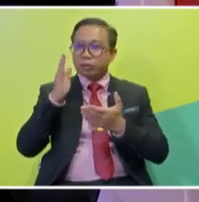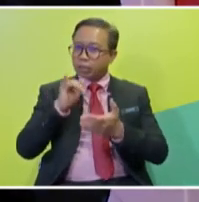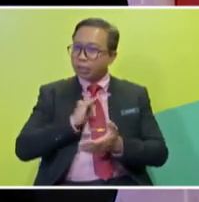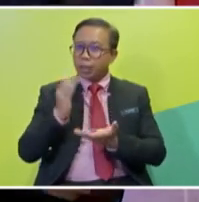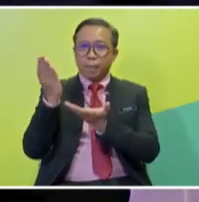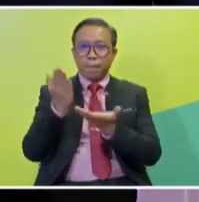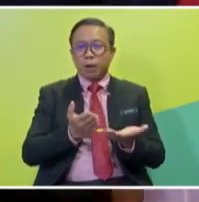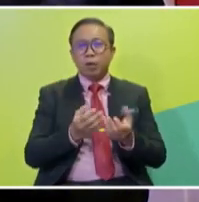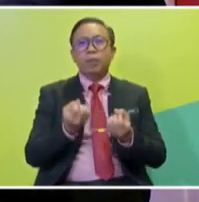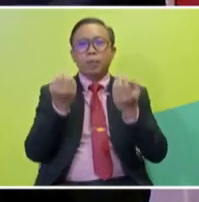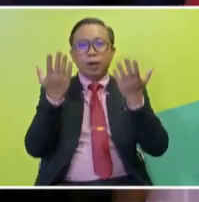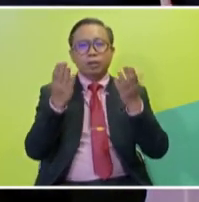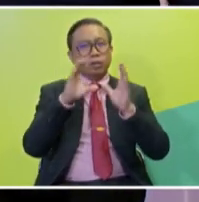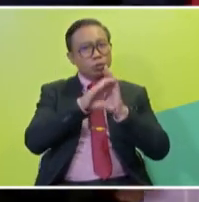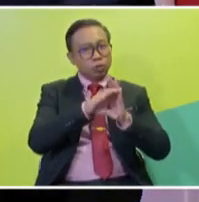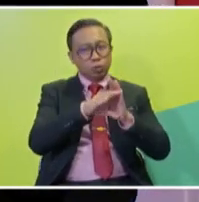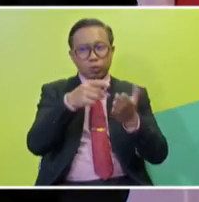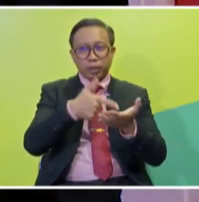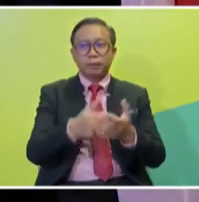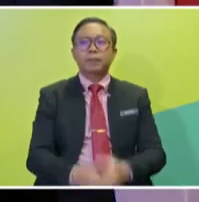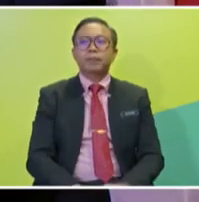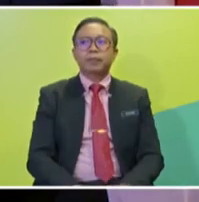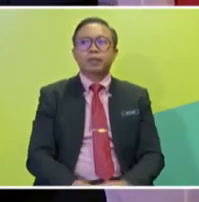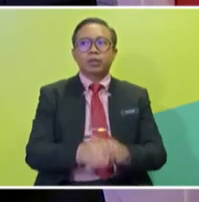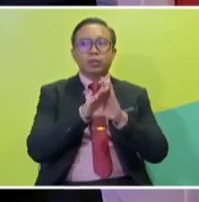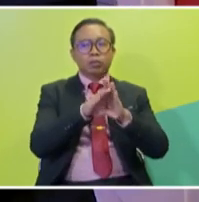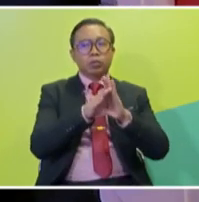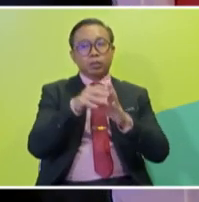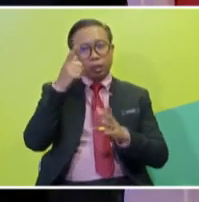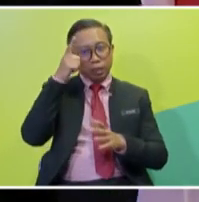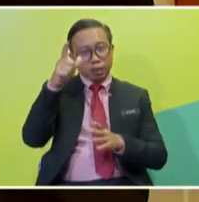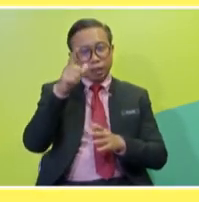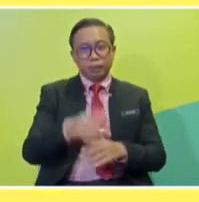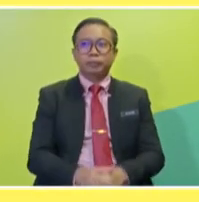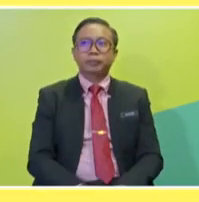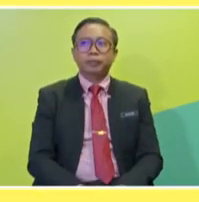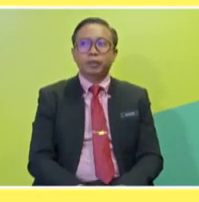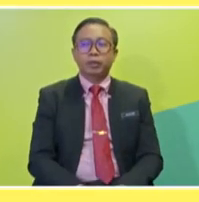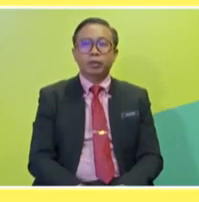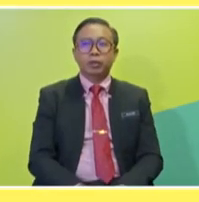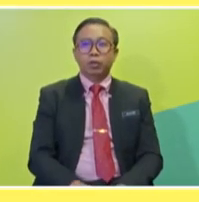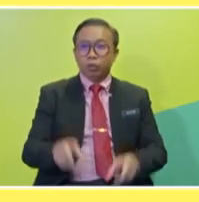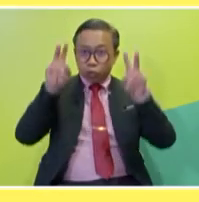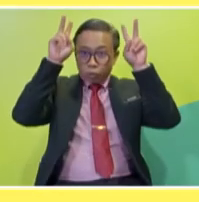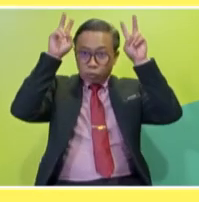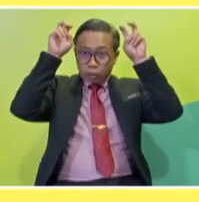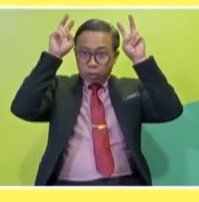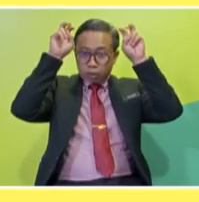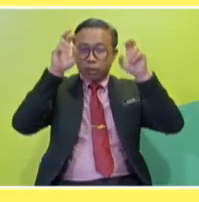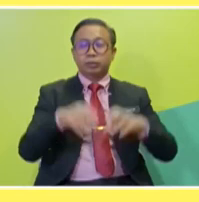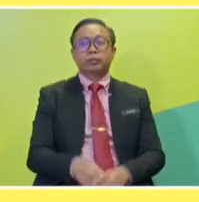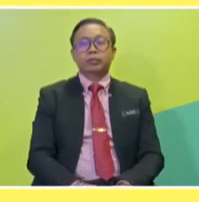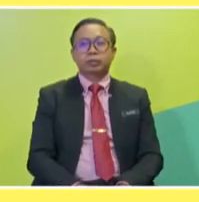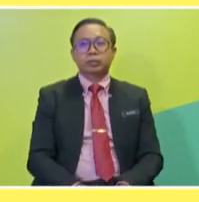ini dan beberapa contoh yang lain jadi contohnya kita lihat kepada screen baik kuda yang kuat berlari ah